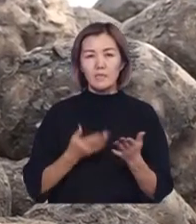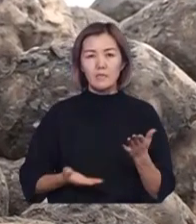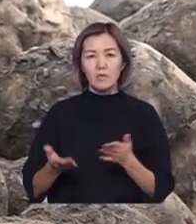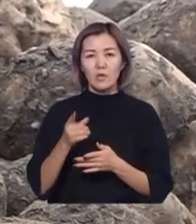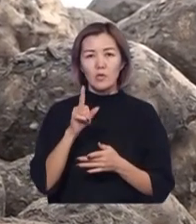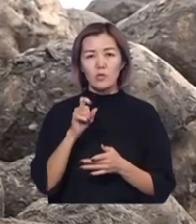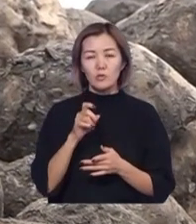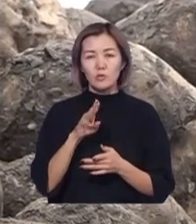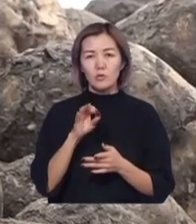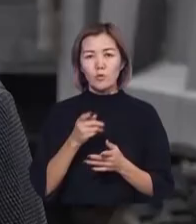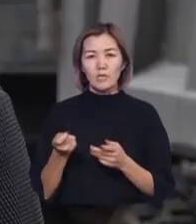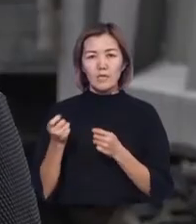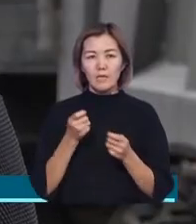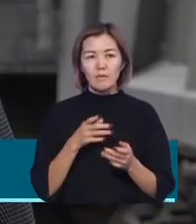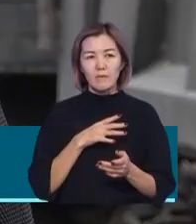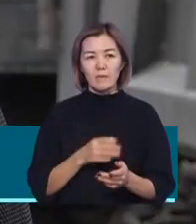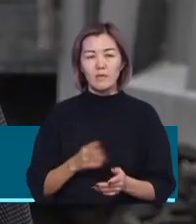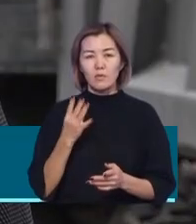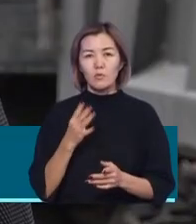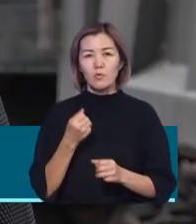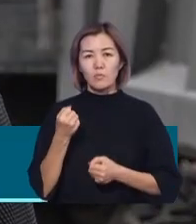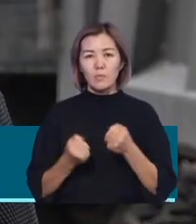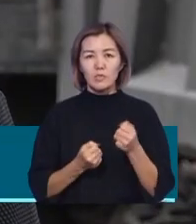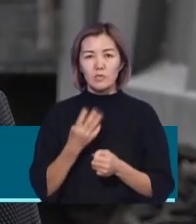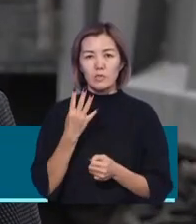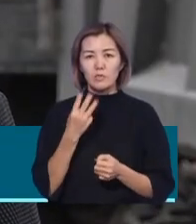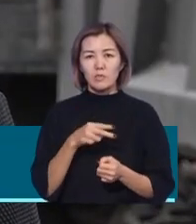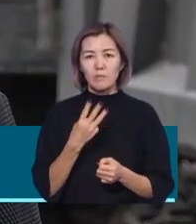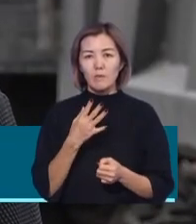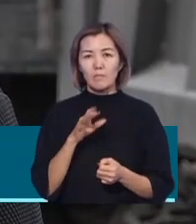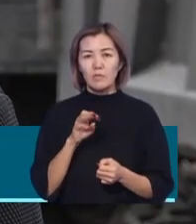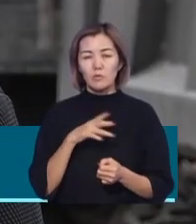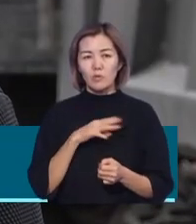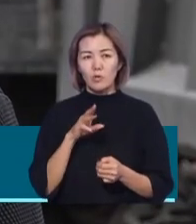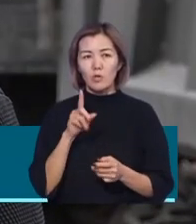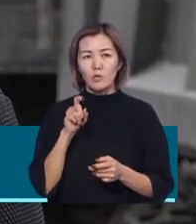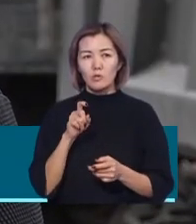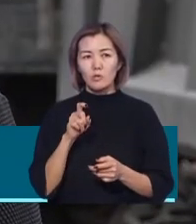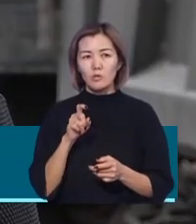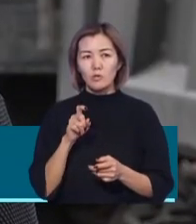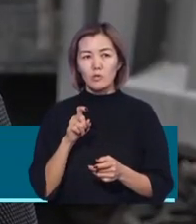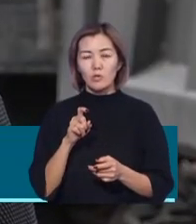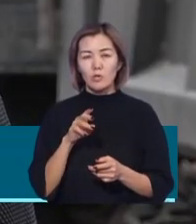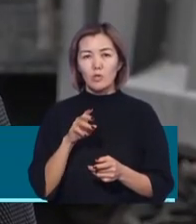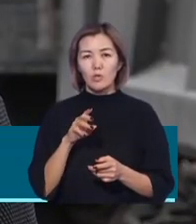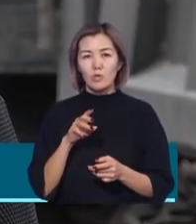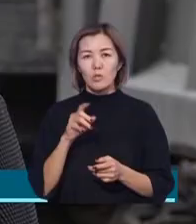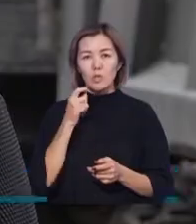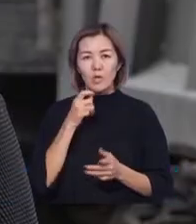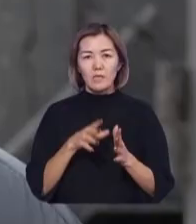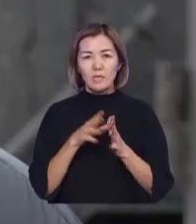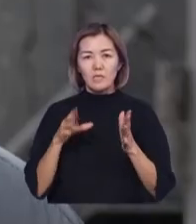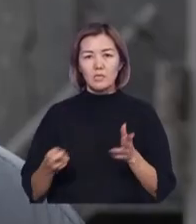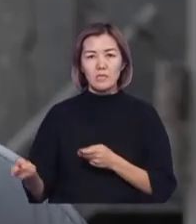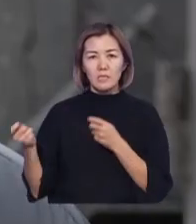тонна тәтті түбірді жеткізді. 4 машина 25 тоннадан 100 тонна қылша тиеп келдік осында. Кеше түнде келген